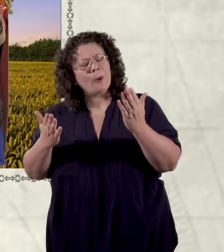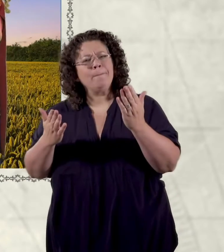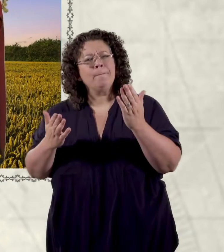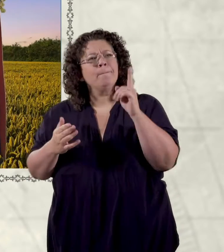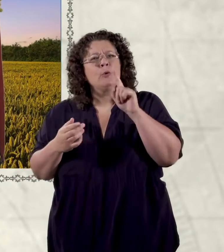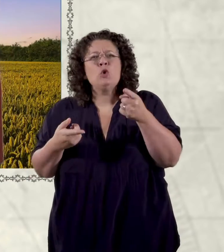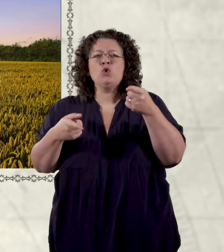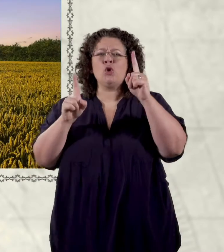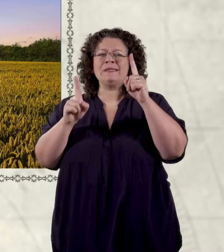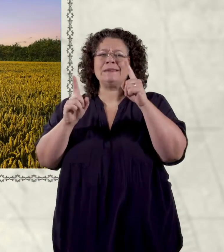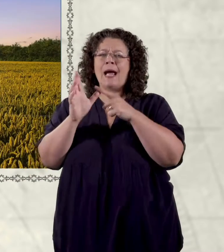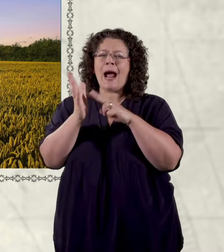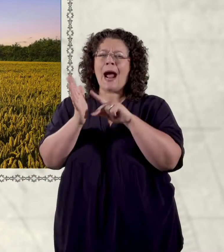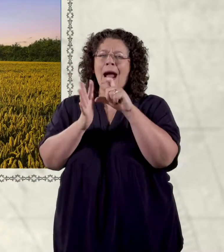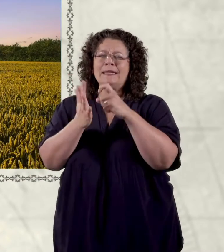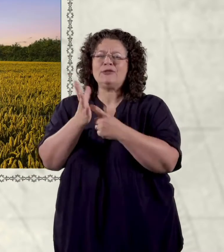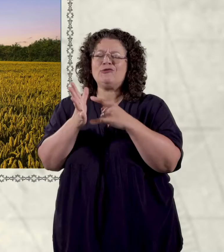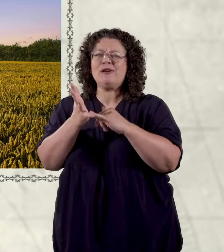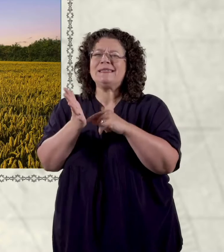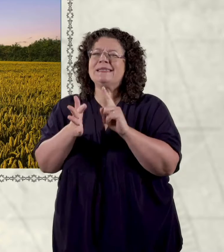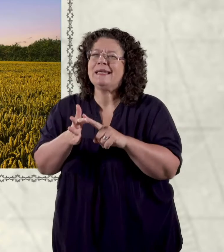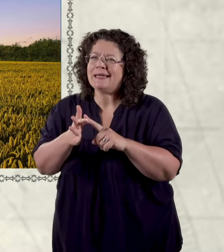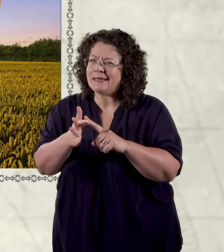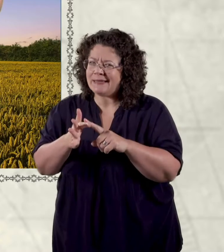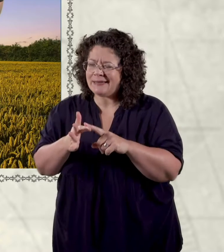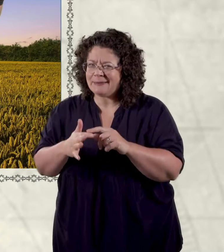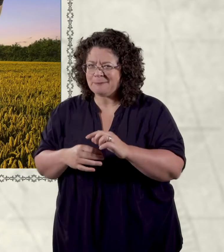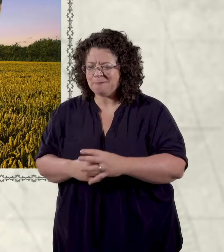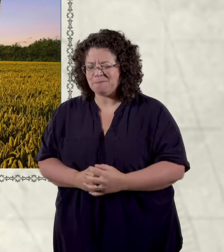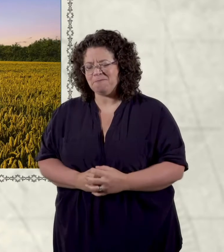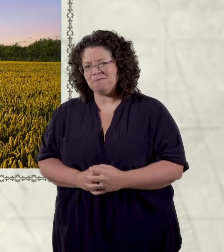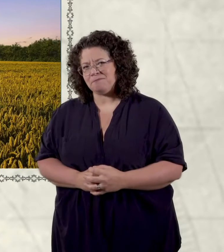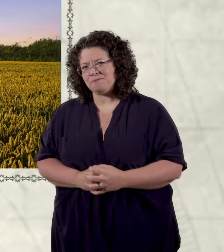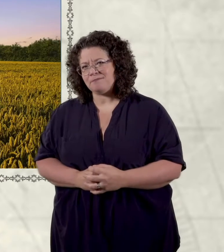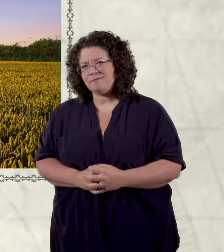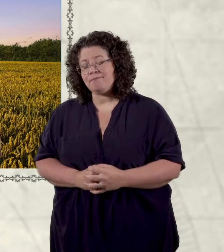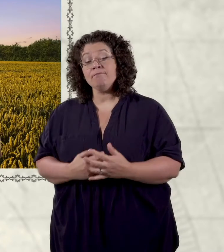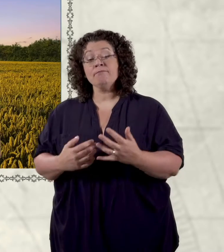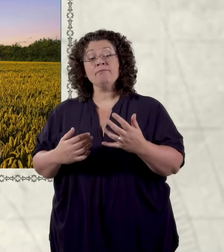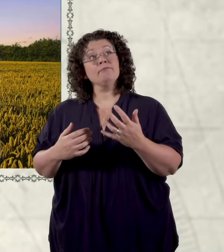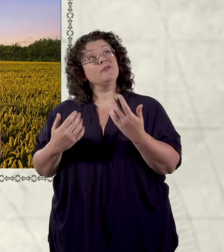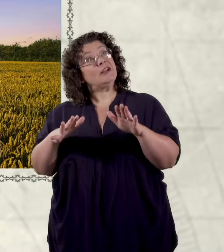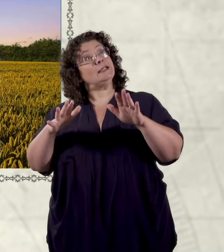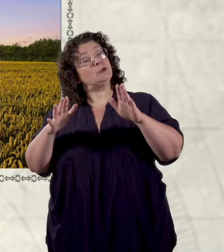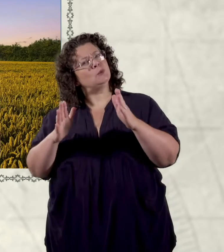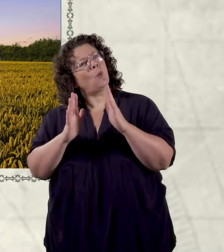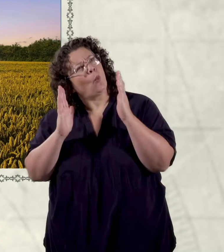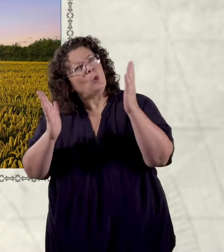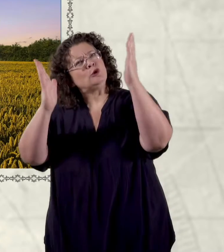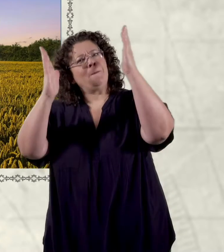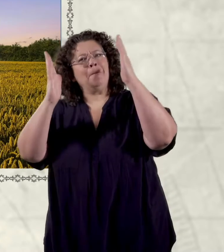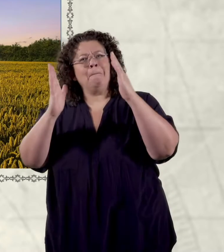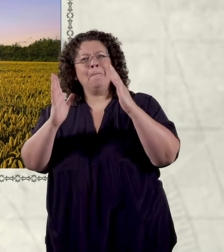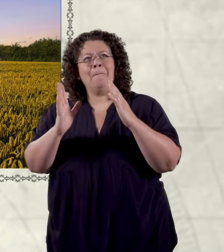angen galw ar y ddiwyes andraste. Ac ar ôl i ni addoli